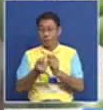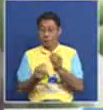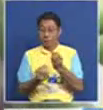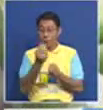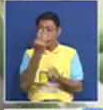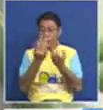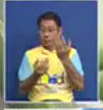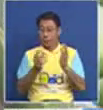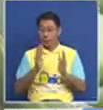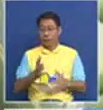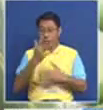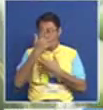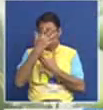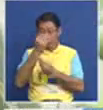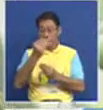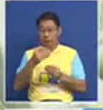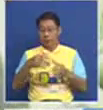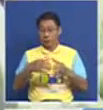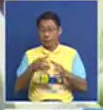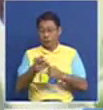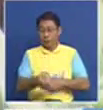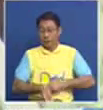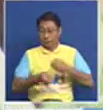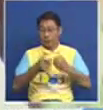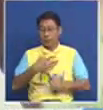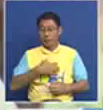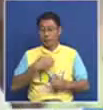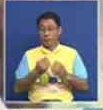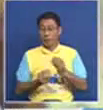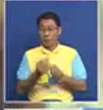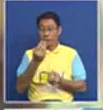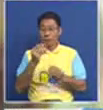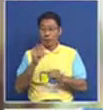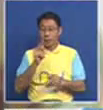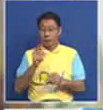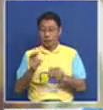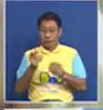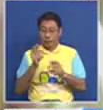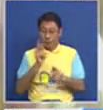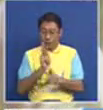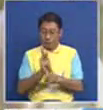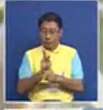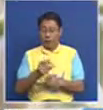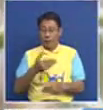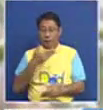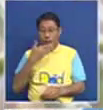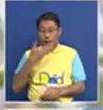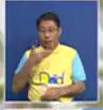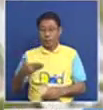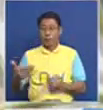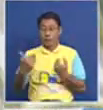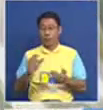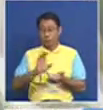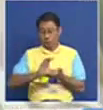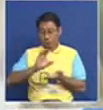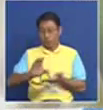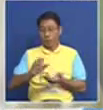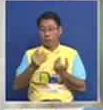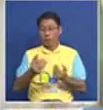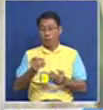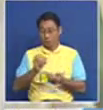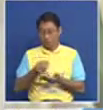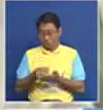นิดที่ได้รับความนิยมในกลุ่มเกษตรกรที่ต้องการปลูกพืชที่สามารถเก็บเกี่ยวได้ในระยะยาวแม้การลงทุนอาจจะใช้เ